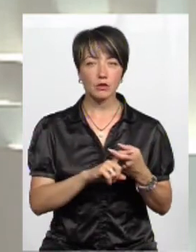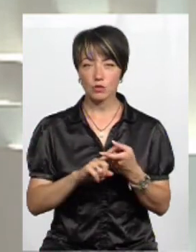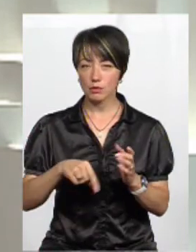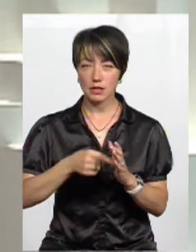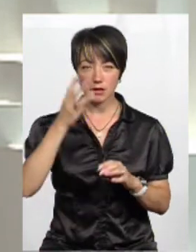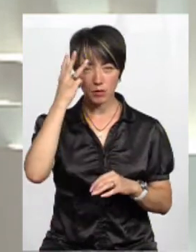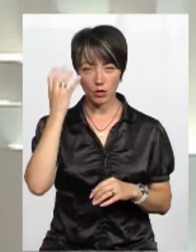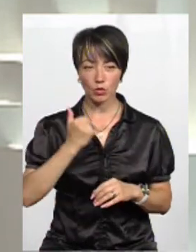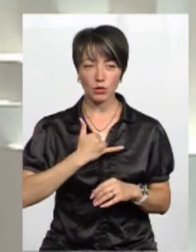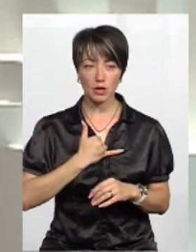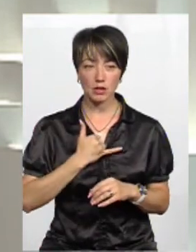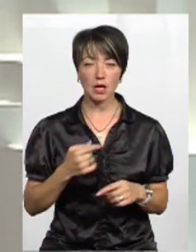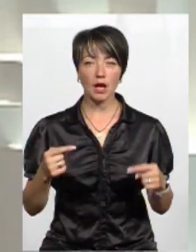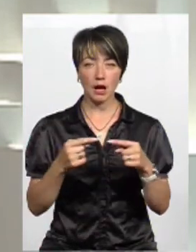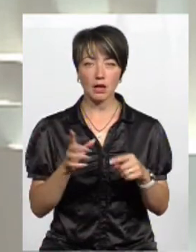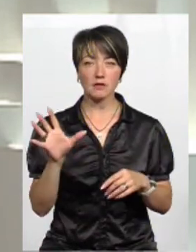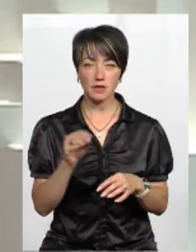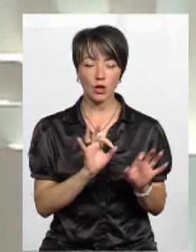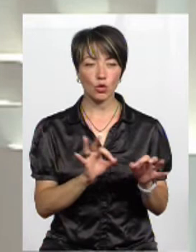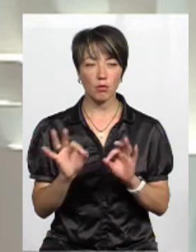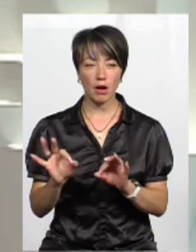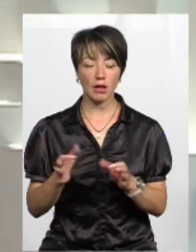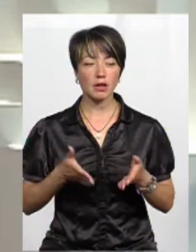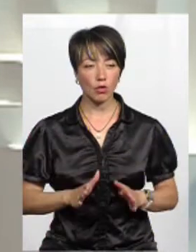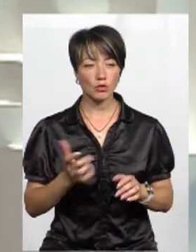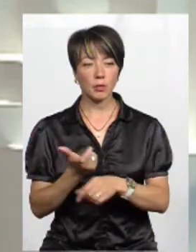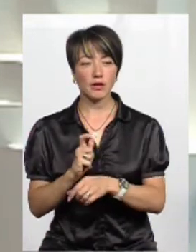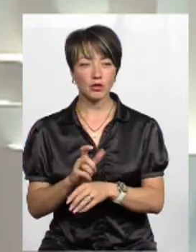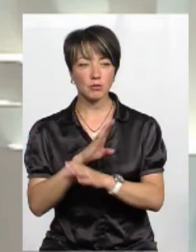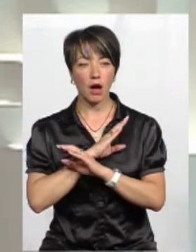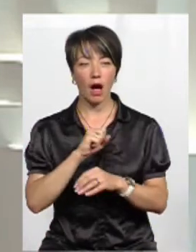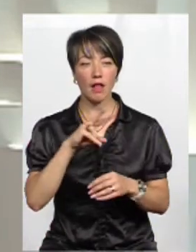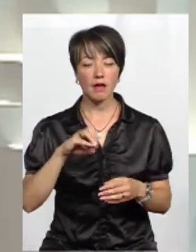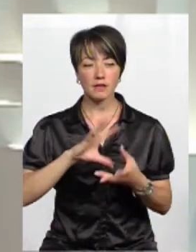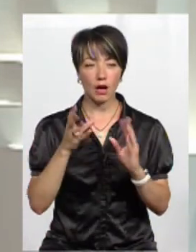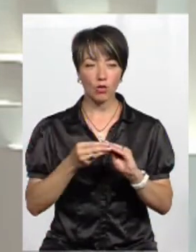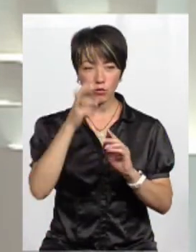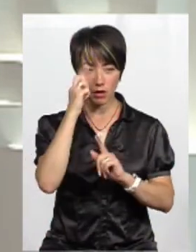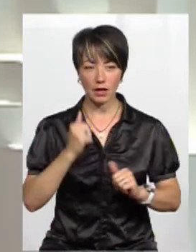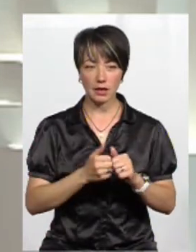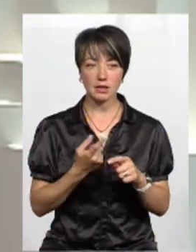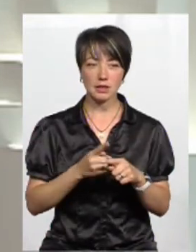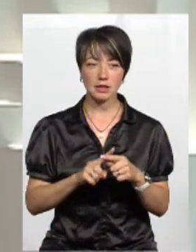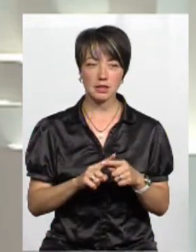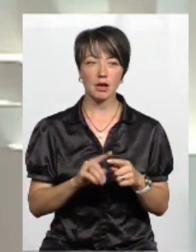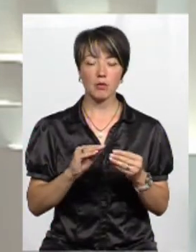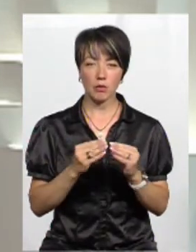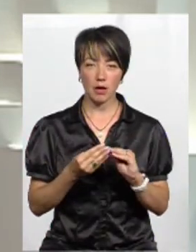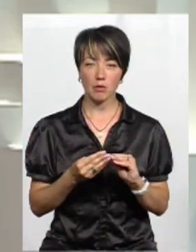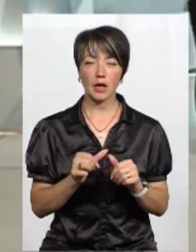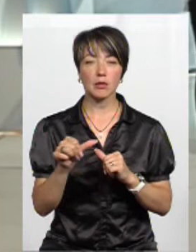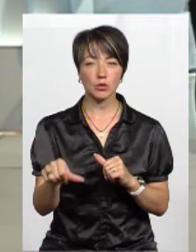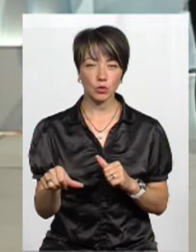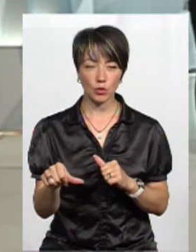міста Хмельницького, в нас якраз все нормально, народжуваність перевищує, але загалом по країні це такий показник.